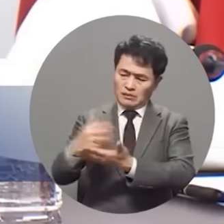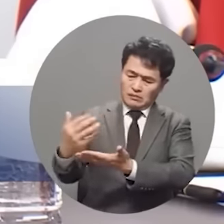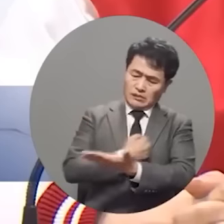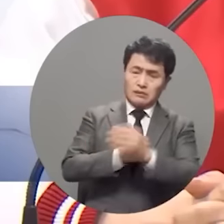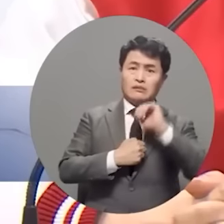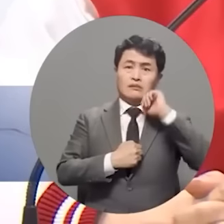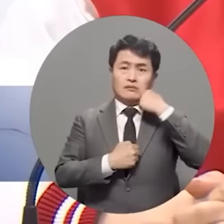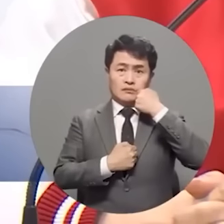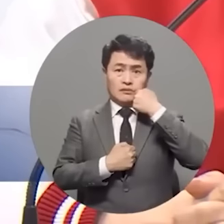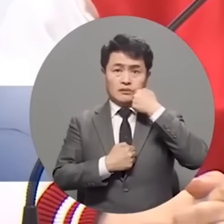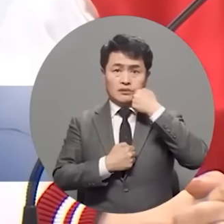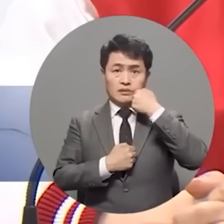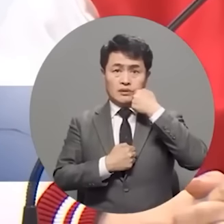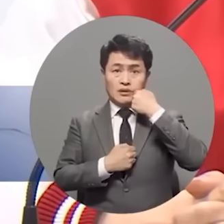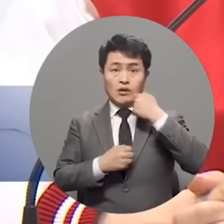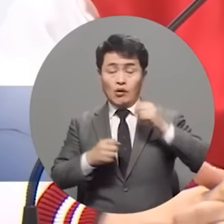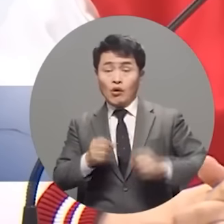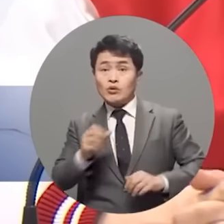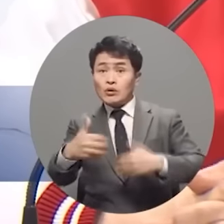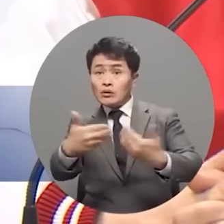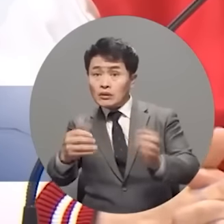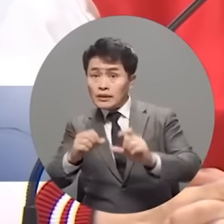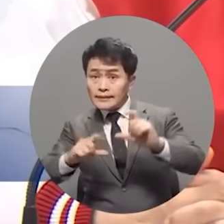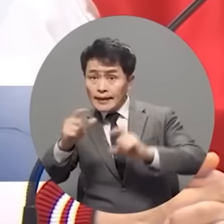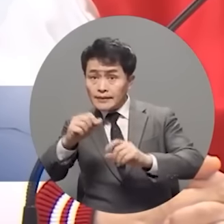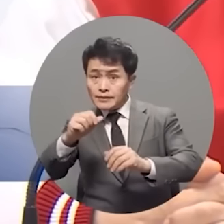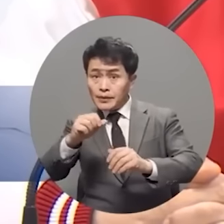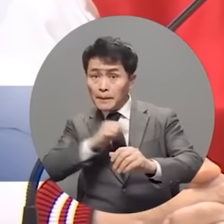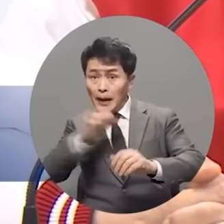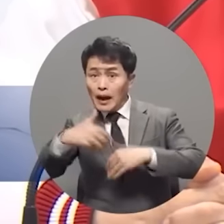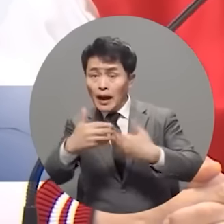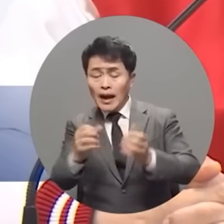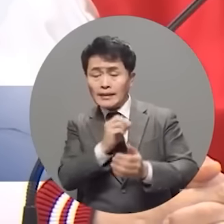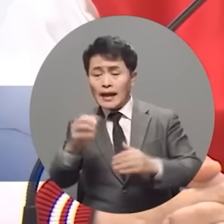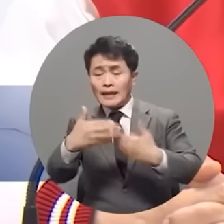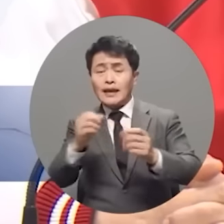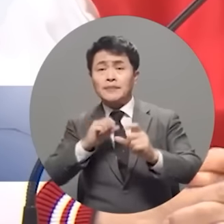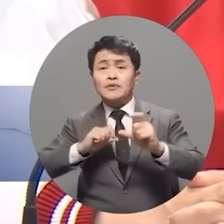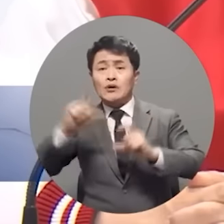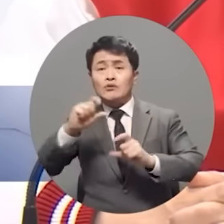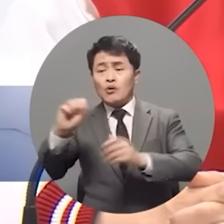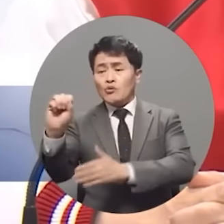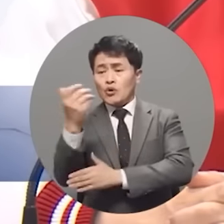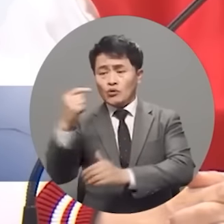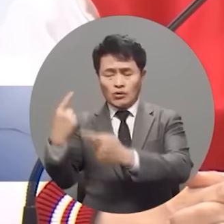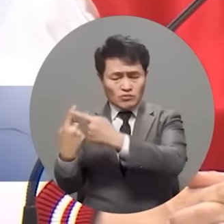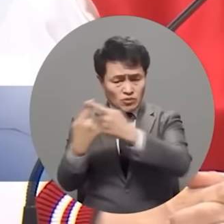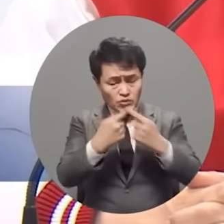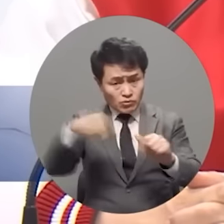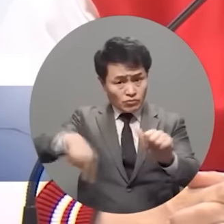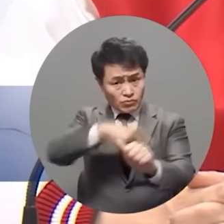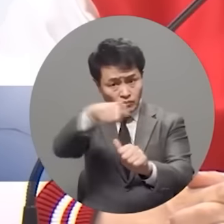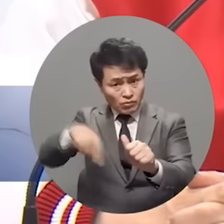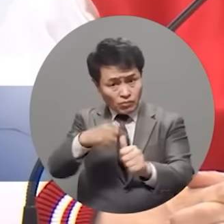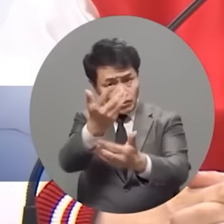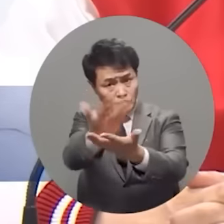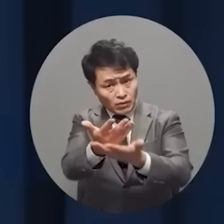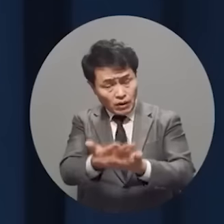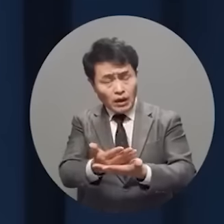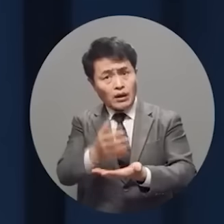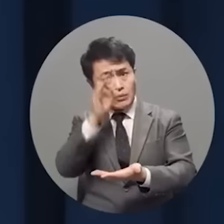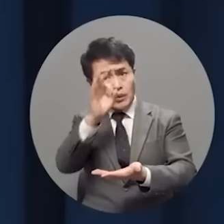합니다. 여당 다수 당선보다 야당 다수 당선을 바라는 여론의 일관된 데이터를 직시해야